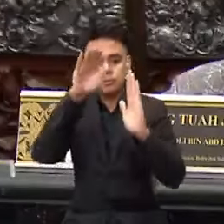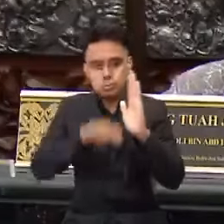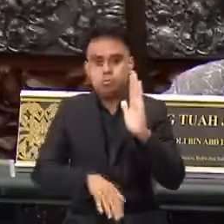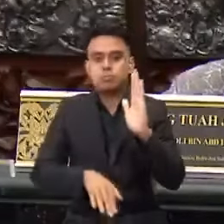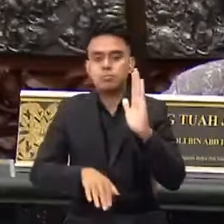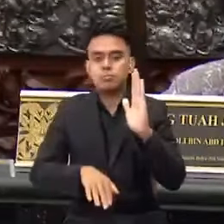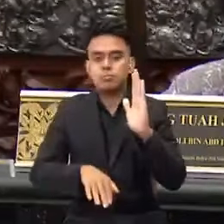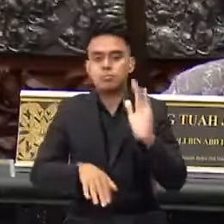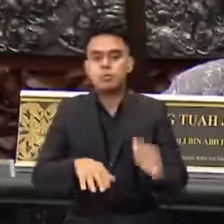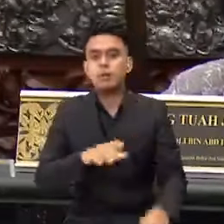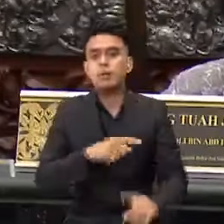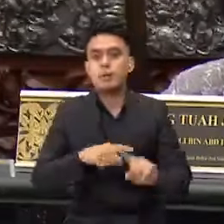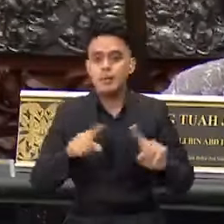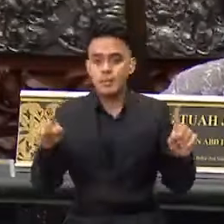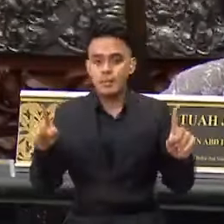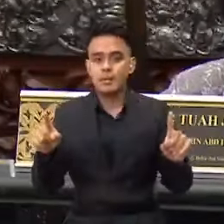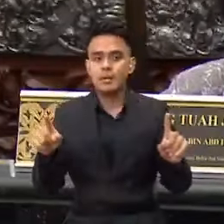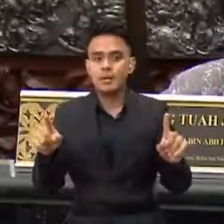semakin berkurang. Tetapi untuk